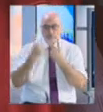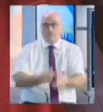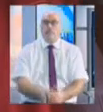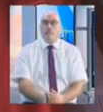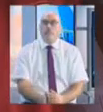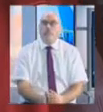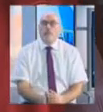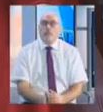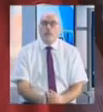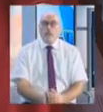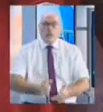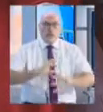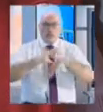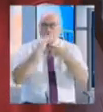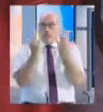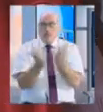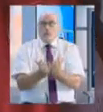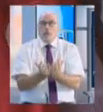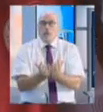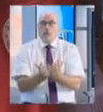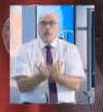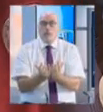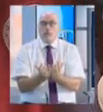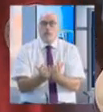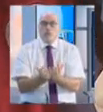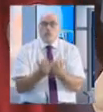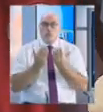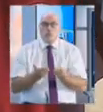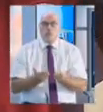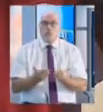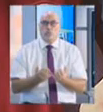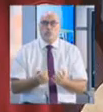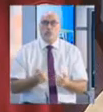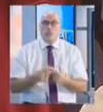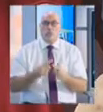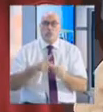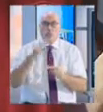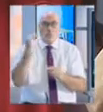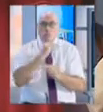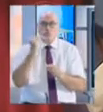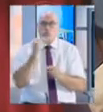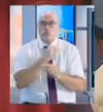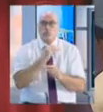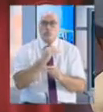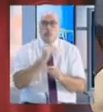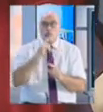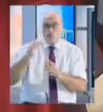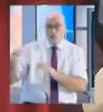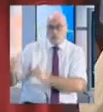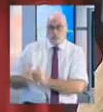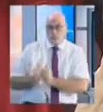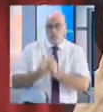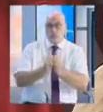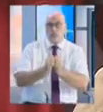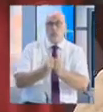عمليه شامله لا أقول، أولا لأنه احنا اليوم في مرحلة الاستعجالية القصوى اللي لازم نرافق فيها بصفتنا